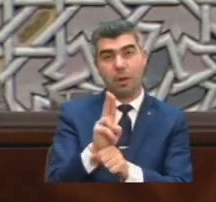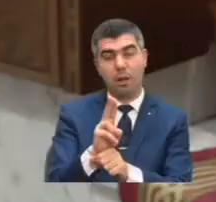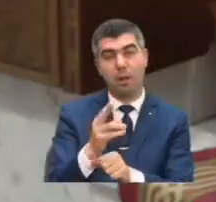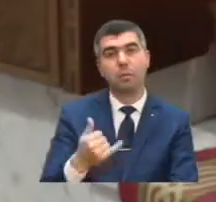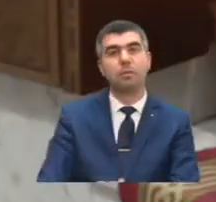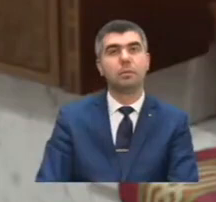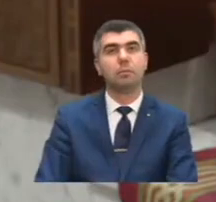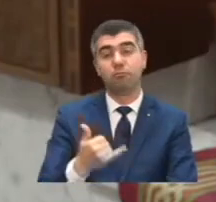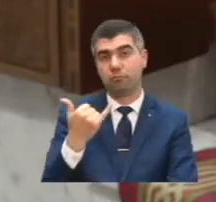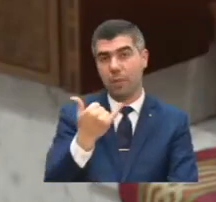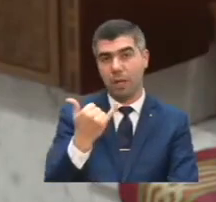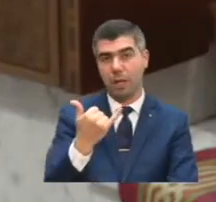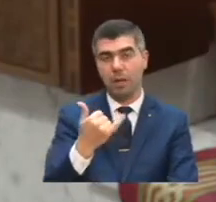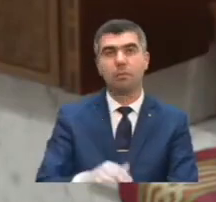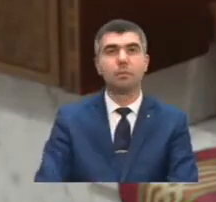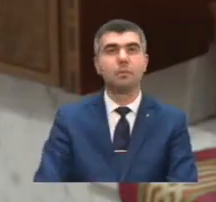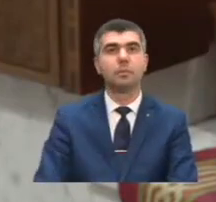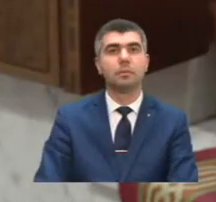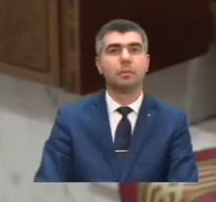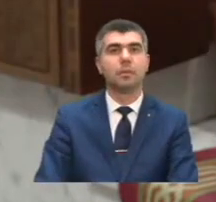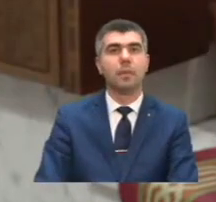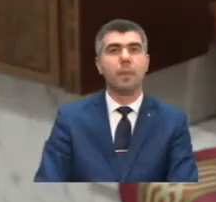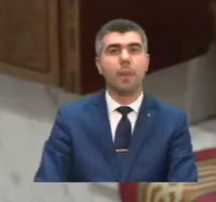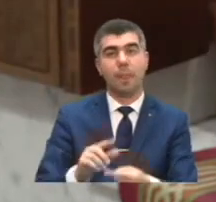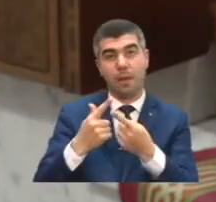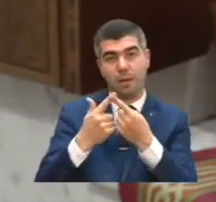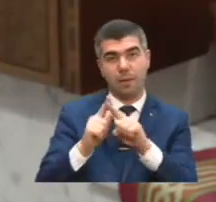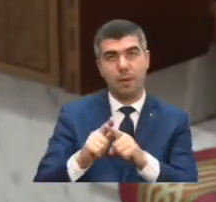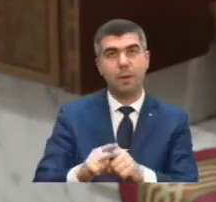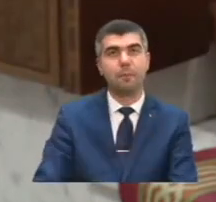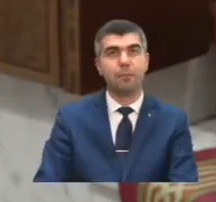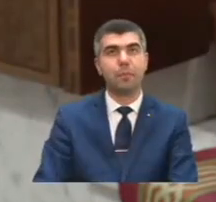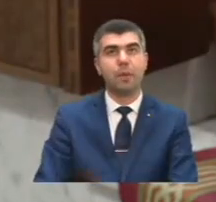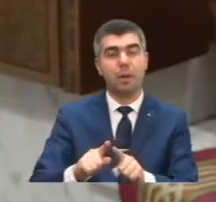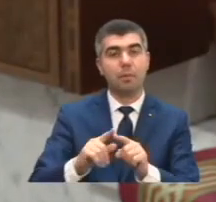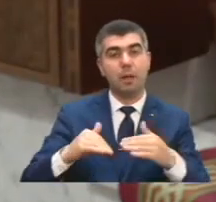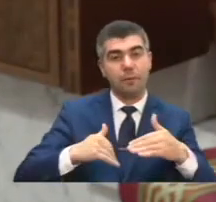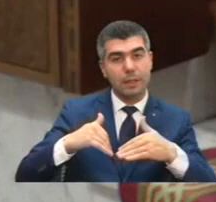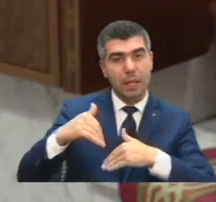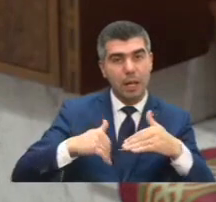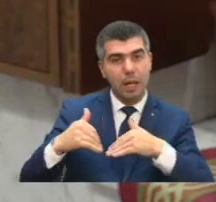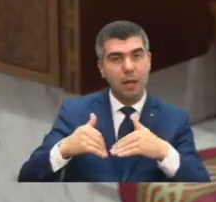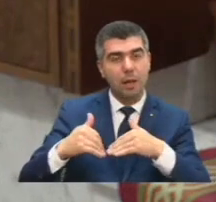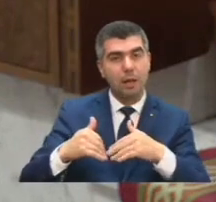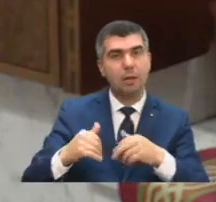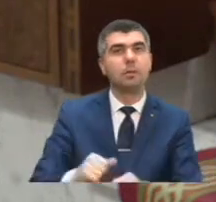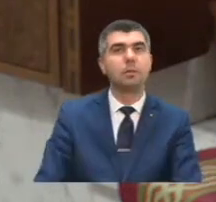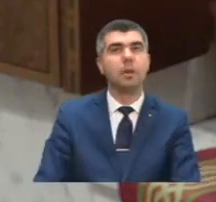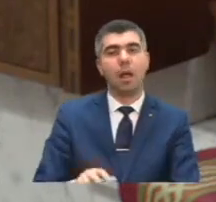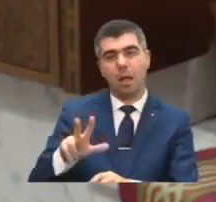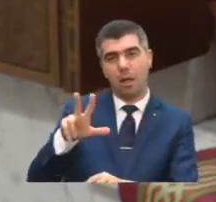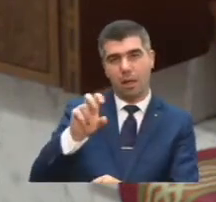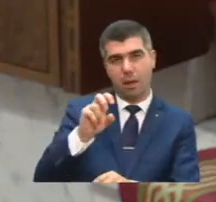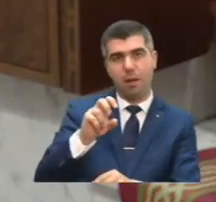سؤال مهم جدا لانه تيتعلق اساسا بالطرق الوطنيه اللي الساده النواب